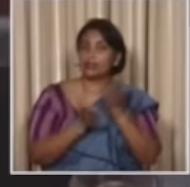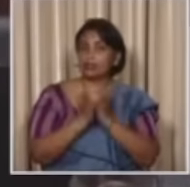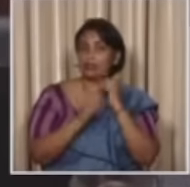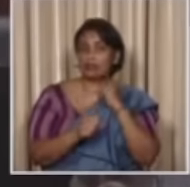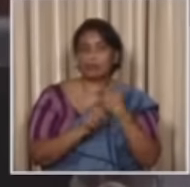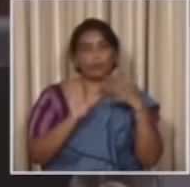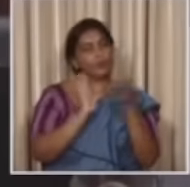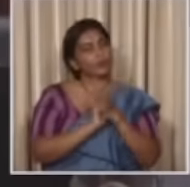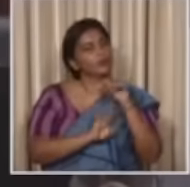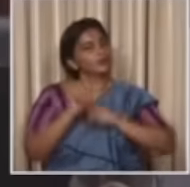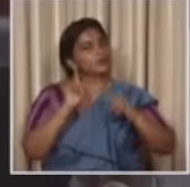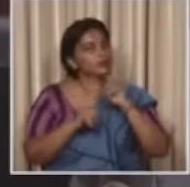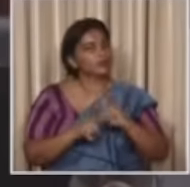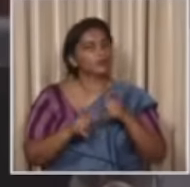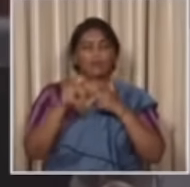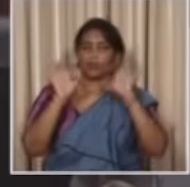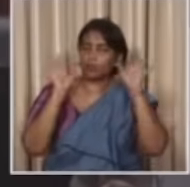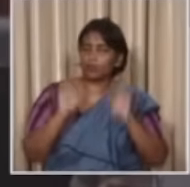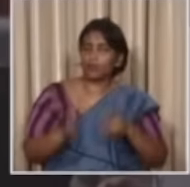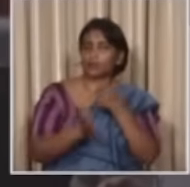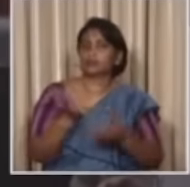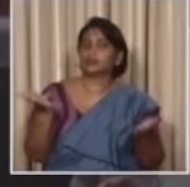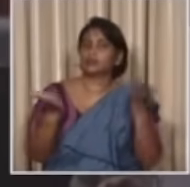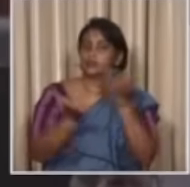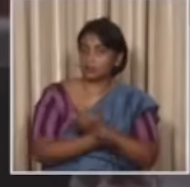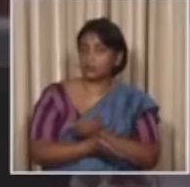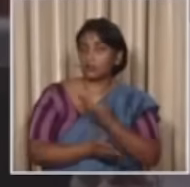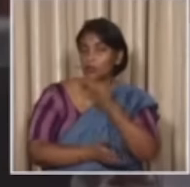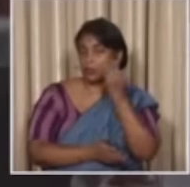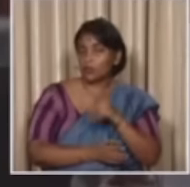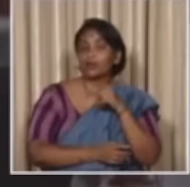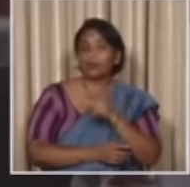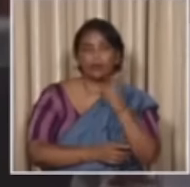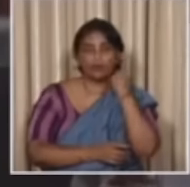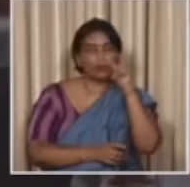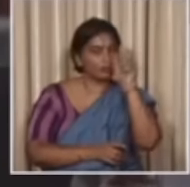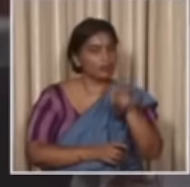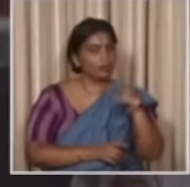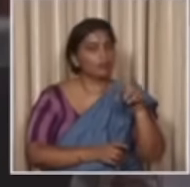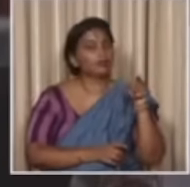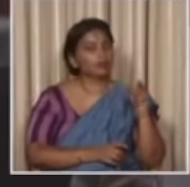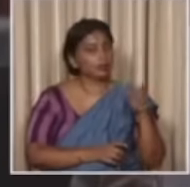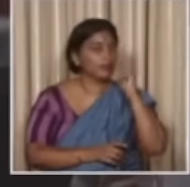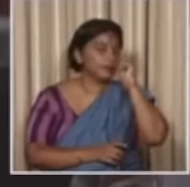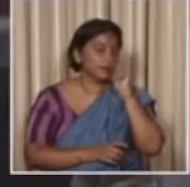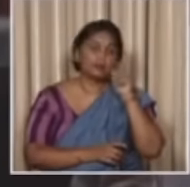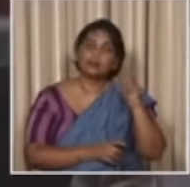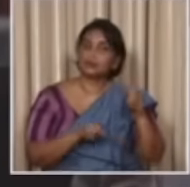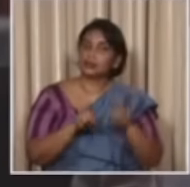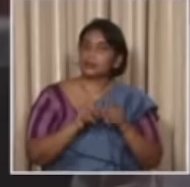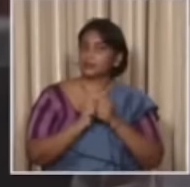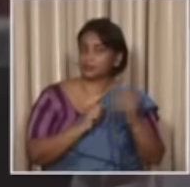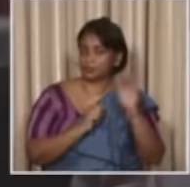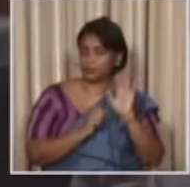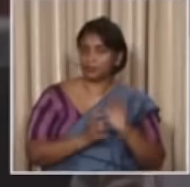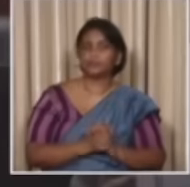එක්ක සාකච්ඡා කළා අවිබිම තියලා ගිවිසුමකට එළඹෙන්න පුළුවන් උනේ අර බුද්ධිංශ නිලධාරියා ත්‍රස්තවාදීෙක් ලෙස කටයුතු කිරීම